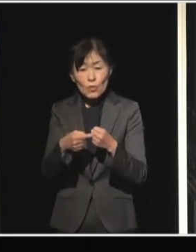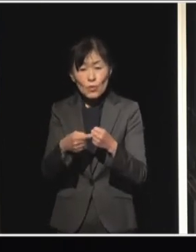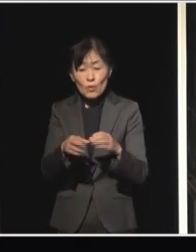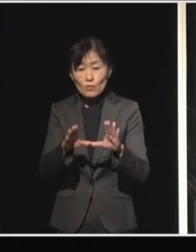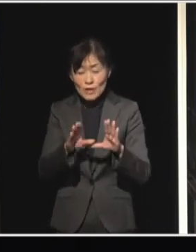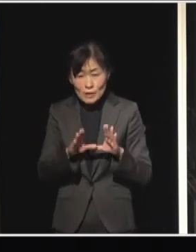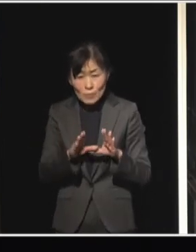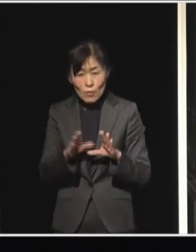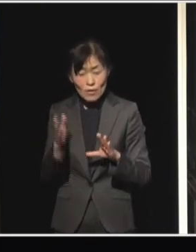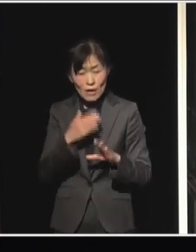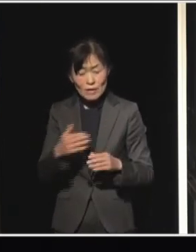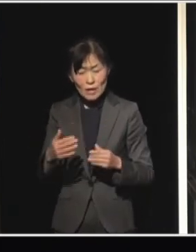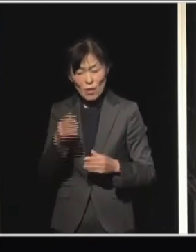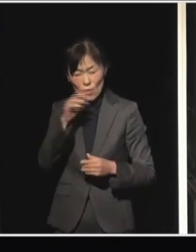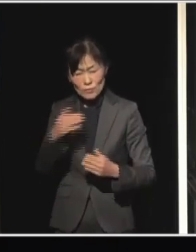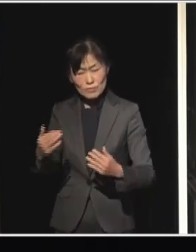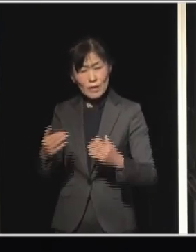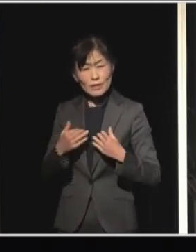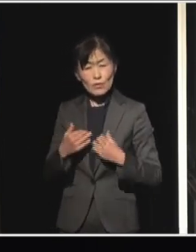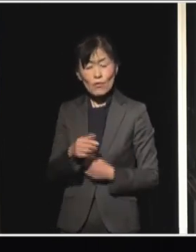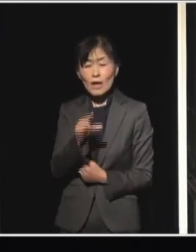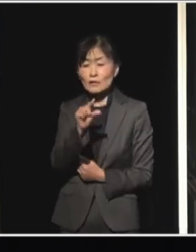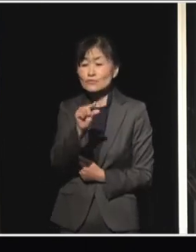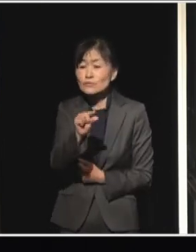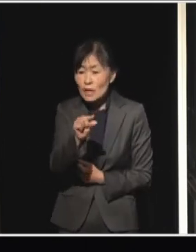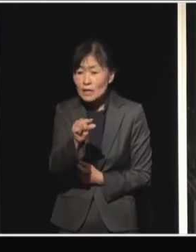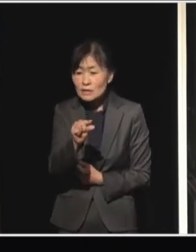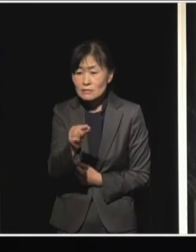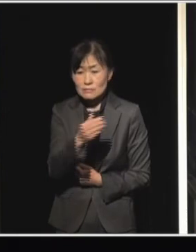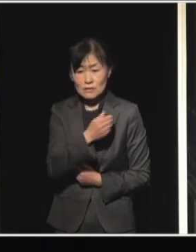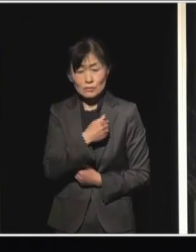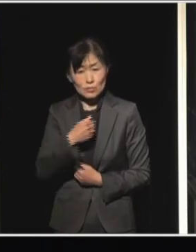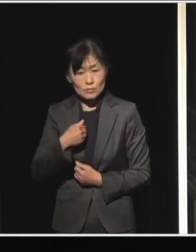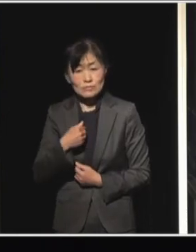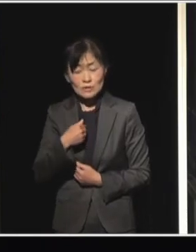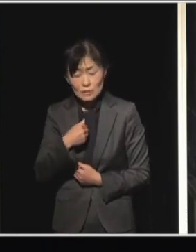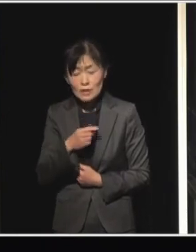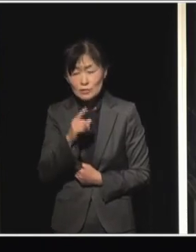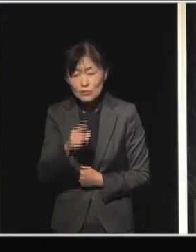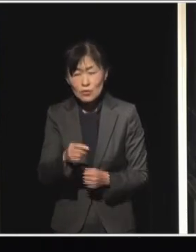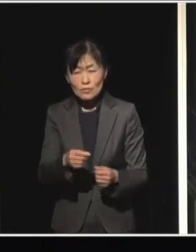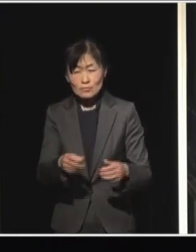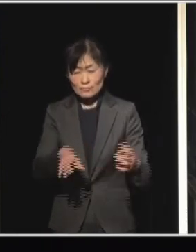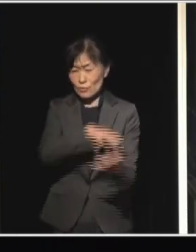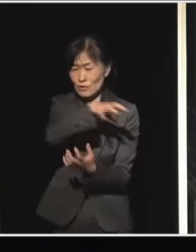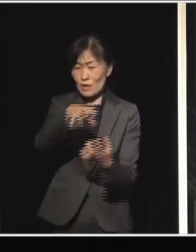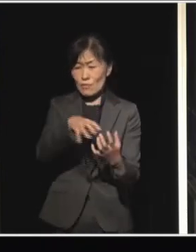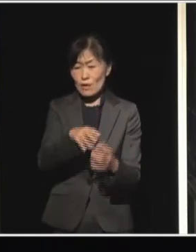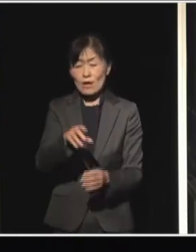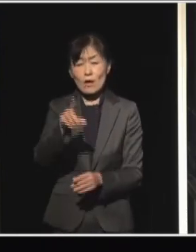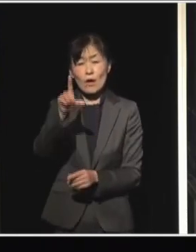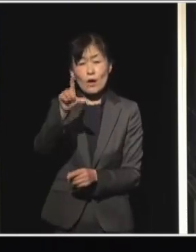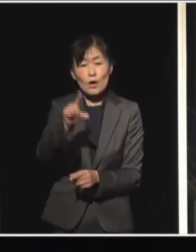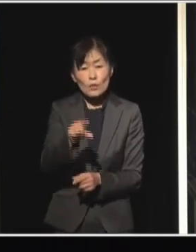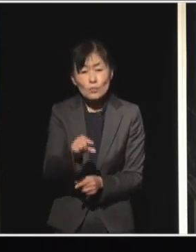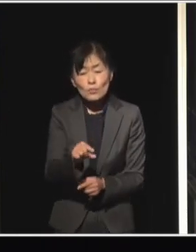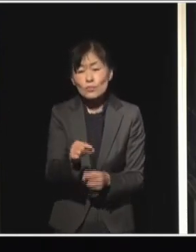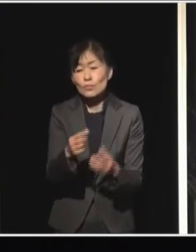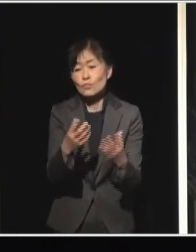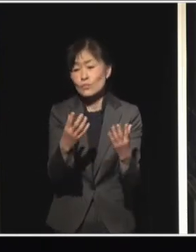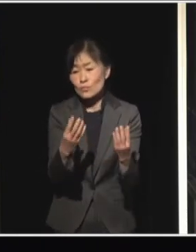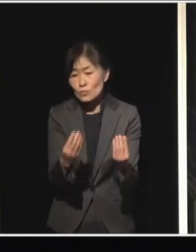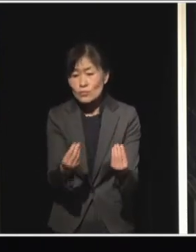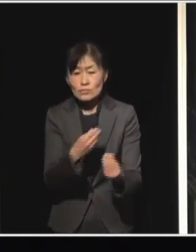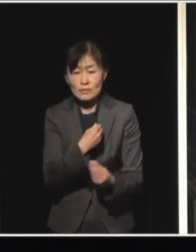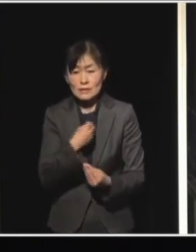ふうに声明を出してくれたわけですねひとまずこの騒動はこれで終わったということでありますけれども一般にこういうこうした